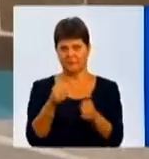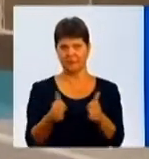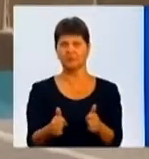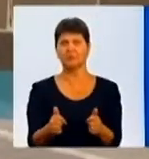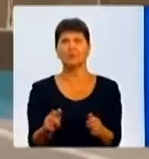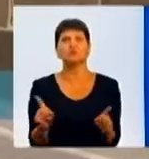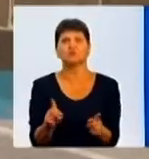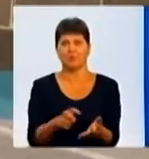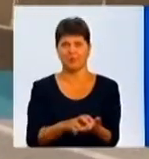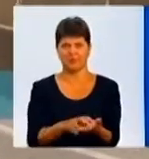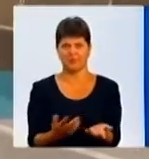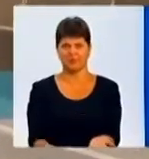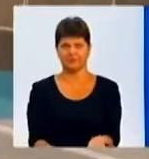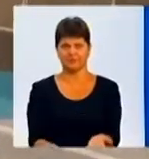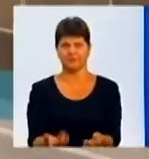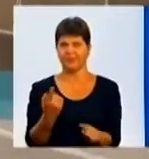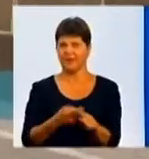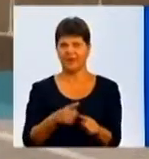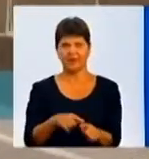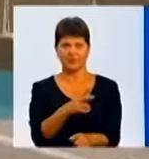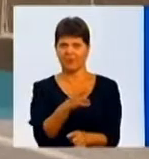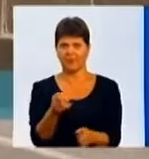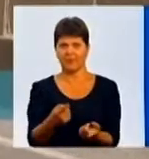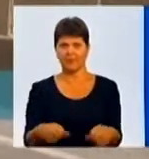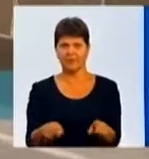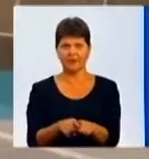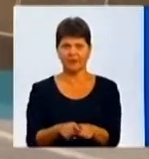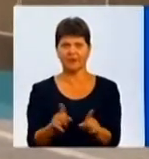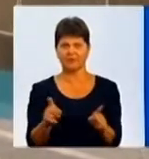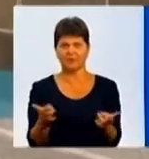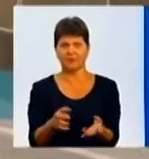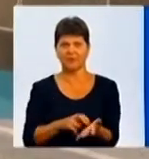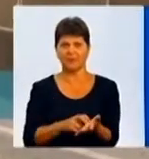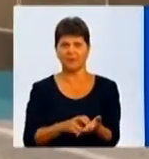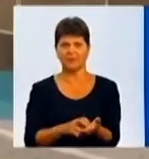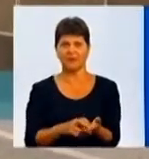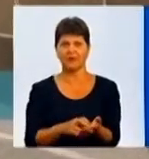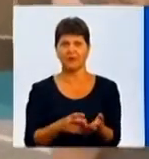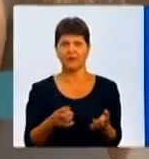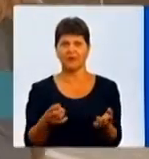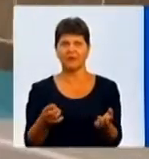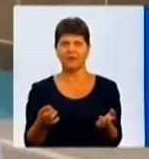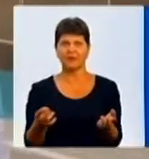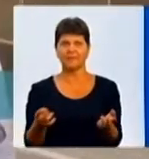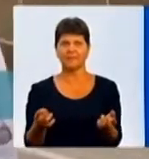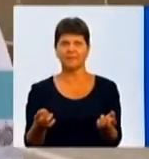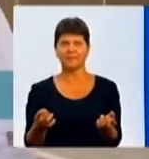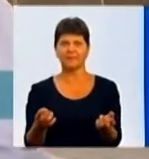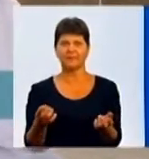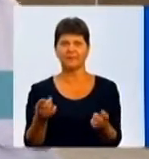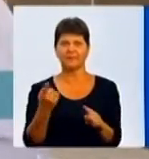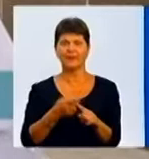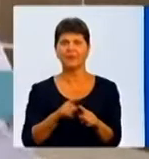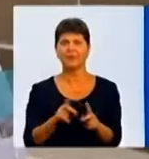бояться? Це ж не таке, що його треба боятися, треба його споживати. Там же, як